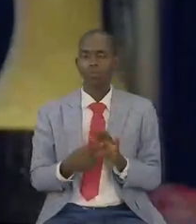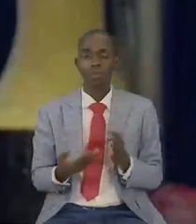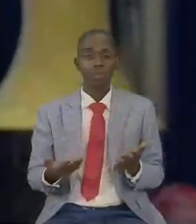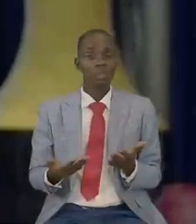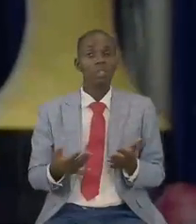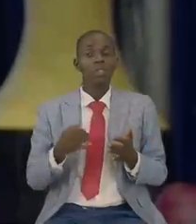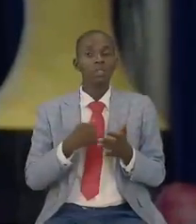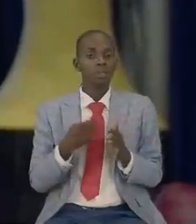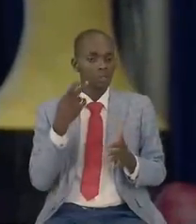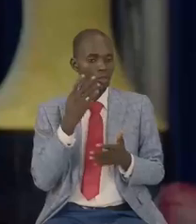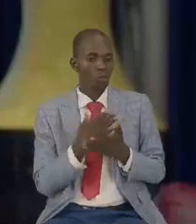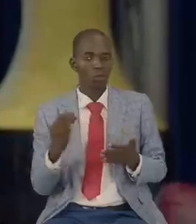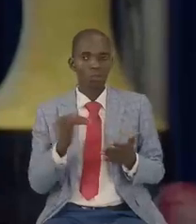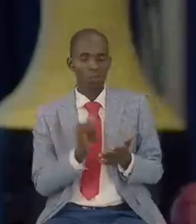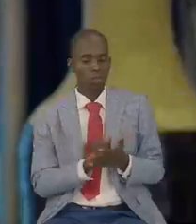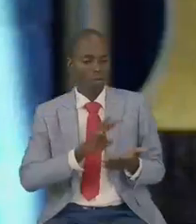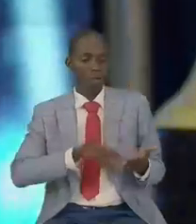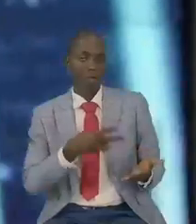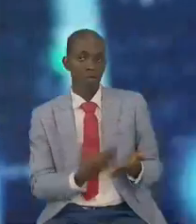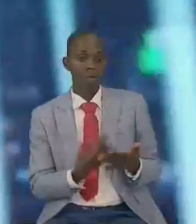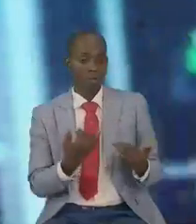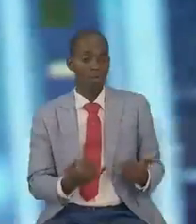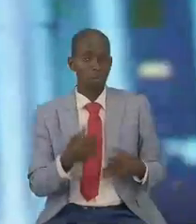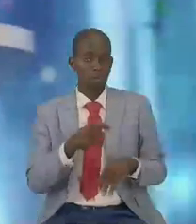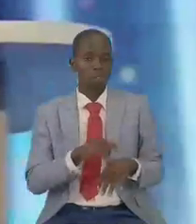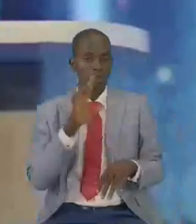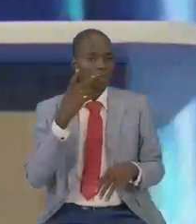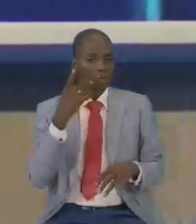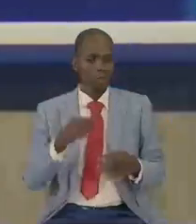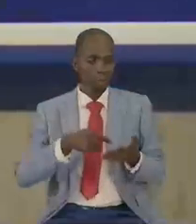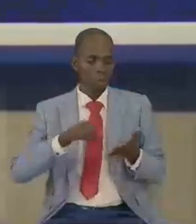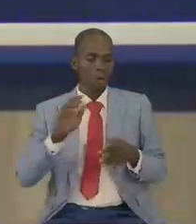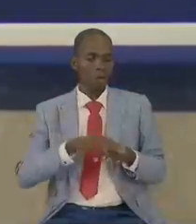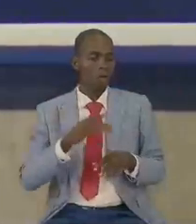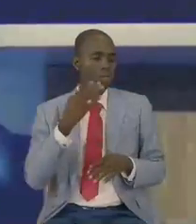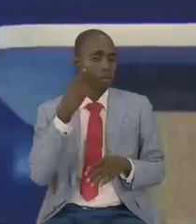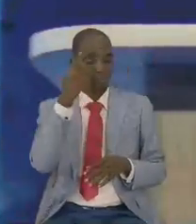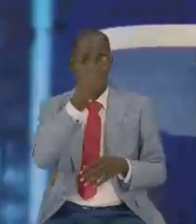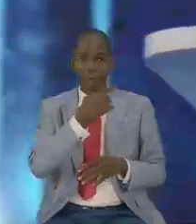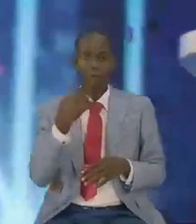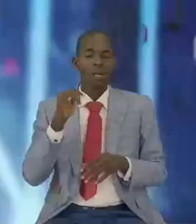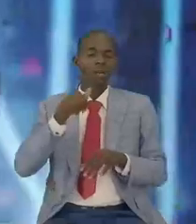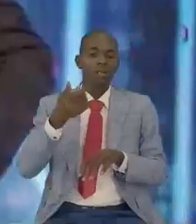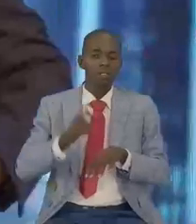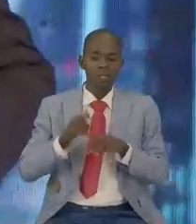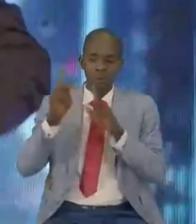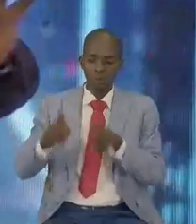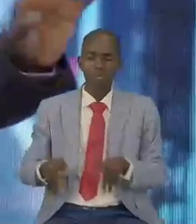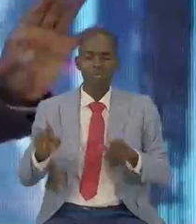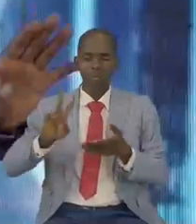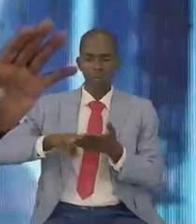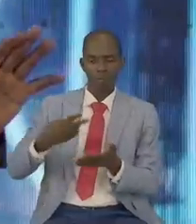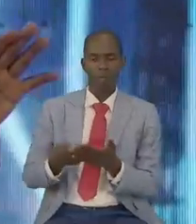a il tombe cette fois-ci, vous voyez la trace sur le visage, il tombe encore après, vous voyez